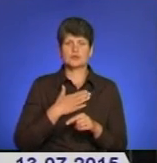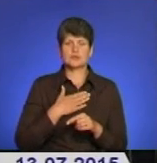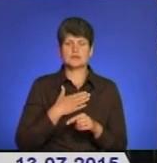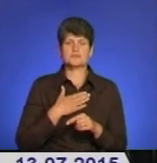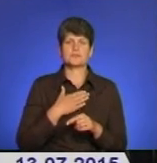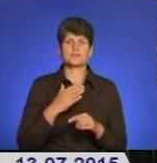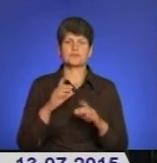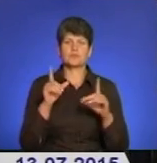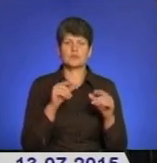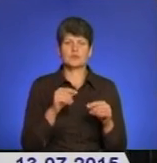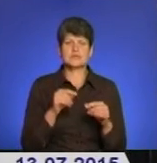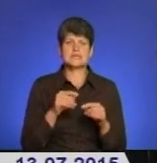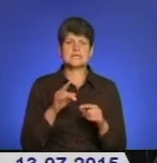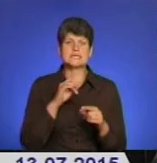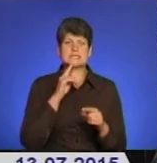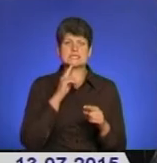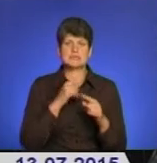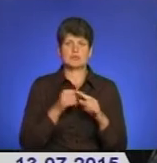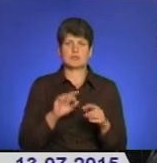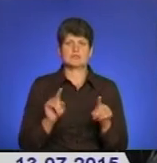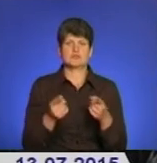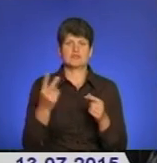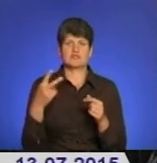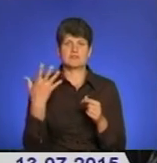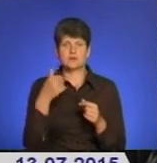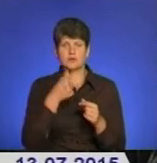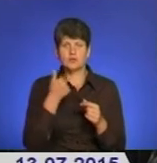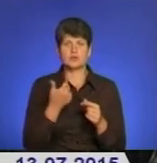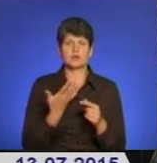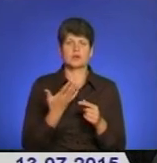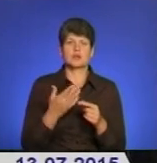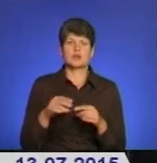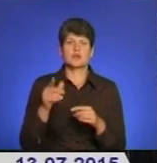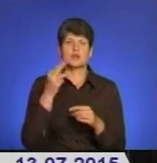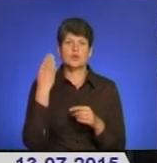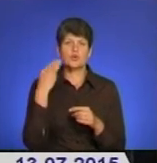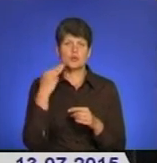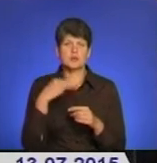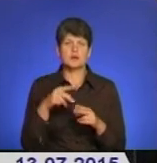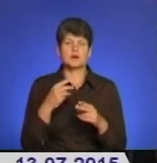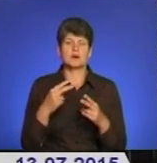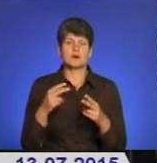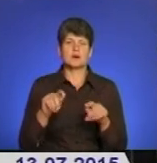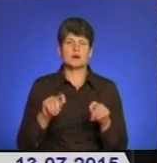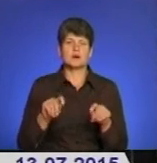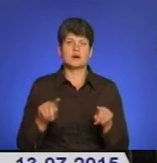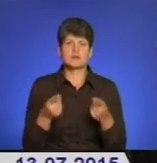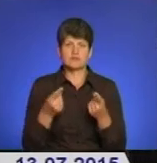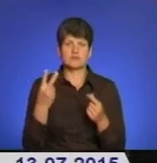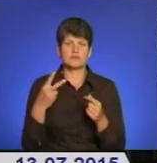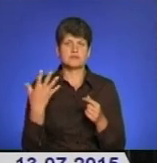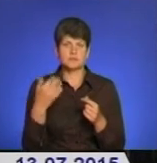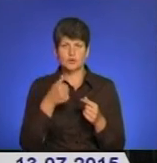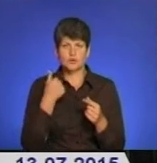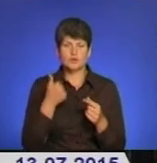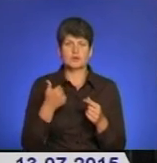був. Сестра арестована 25 років. Тітка арестована 25 років. Брат арестований був. Швагер убитий в